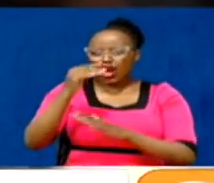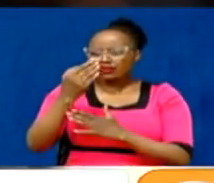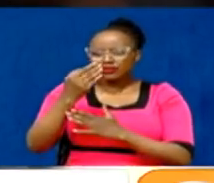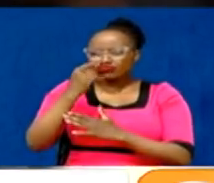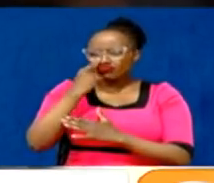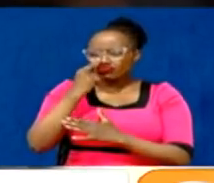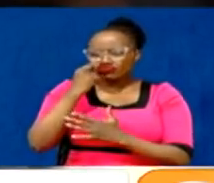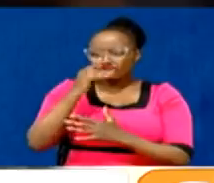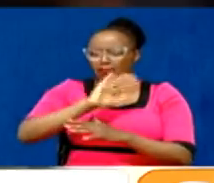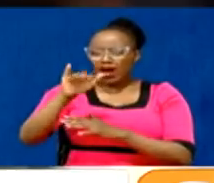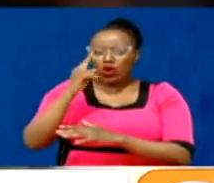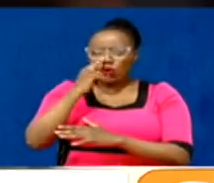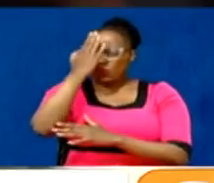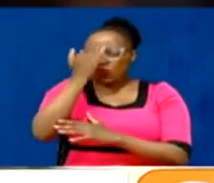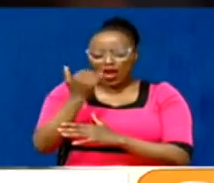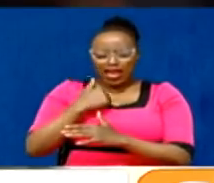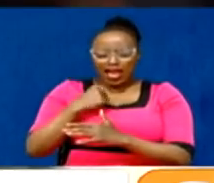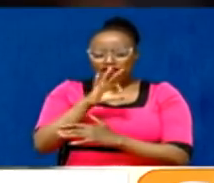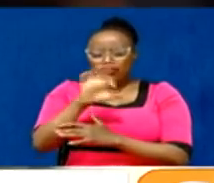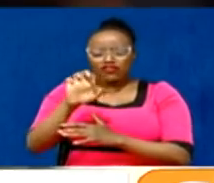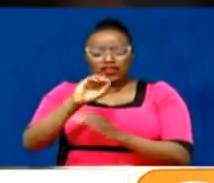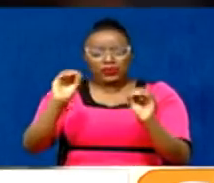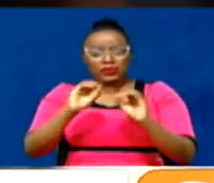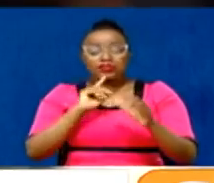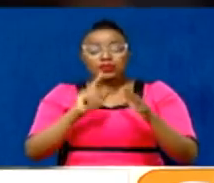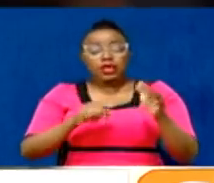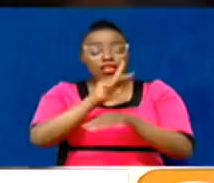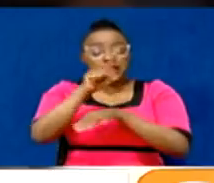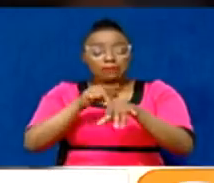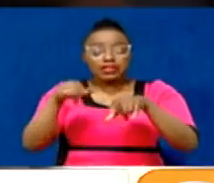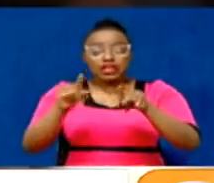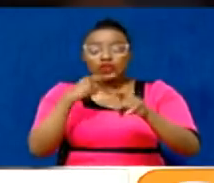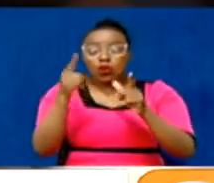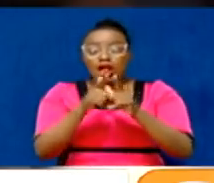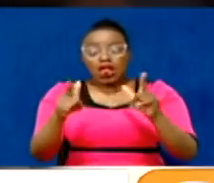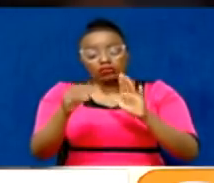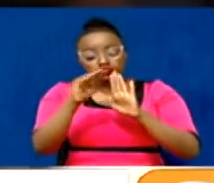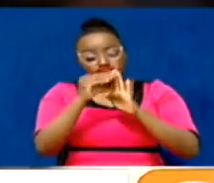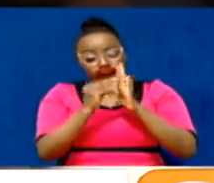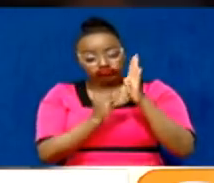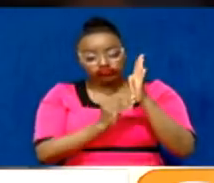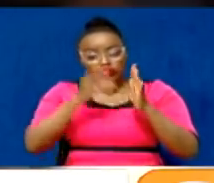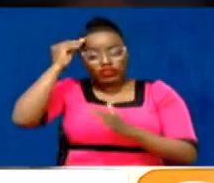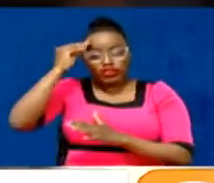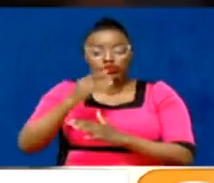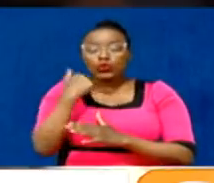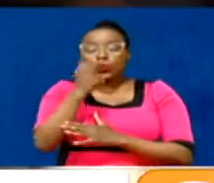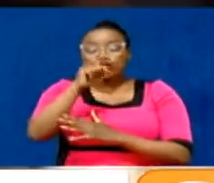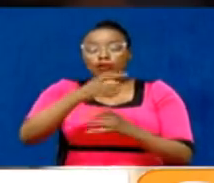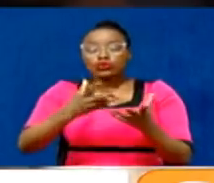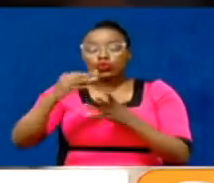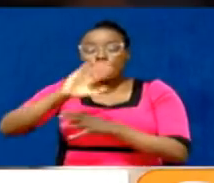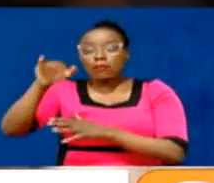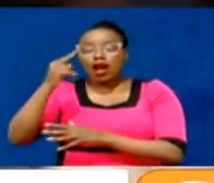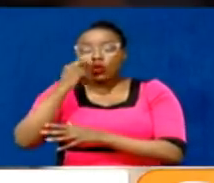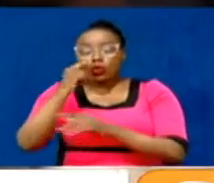have any school fees balance. He told me that it's the principal who gave him the list of the students to send home. While